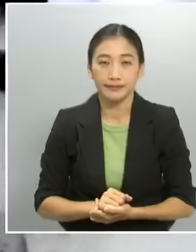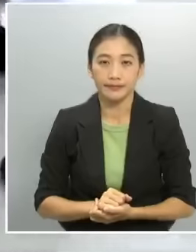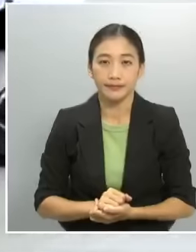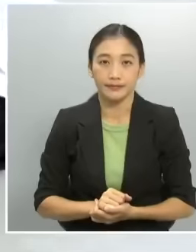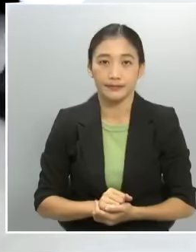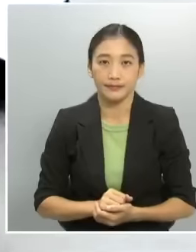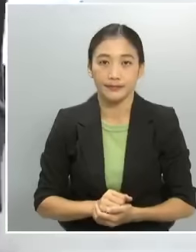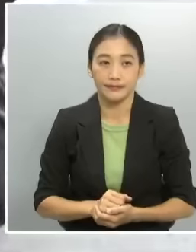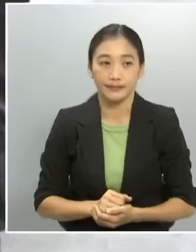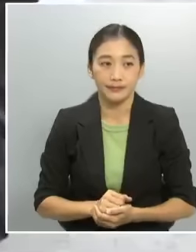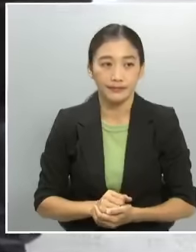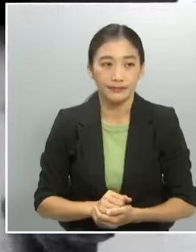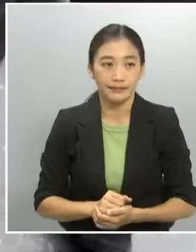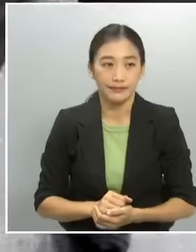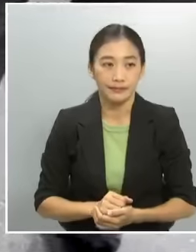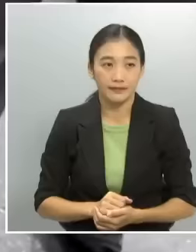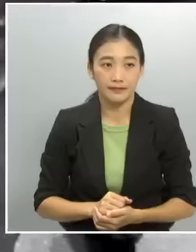ดีครับ